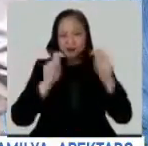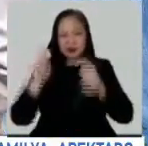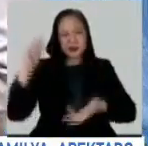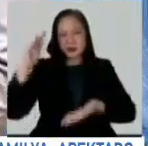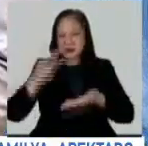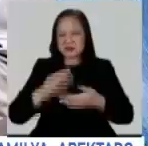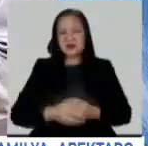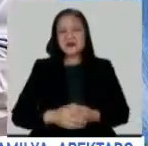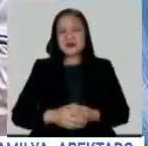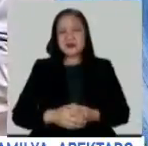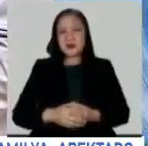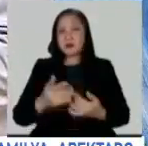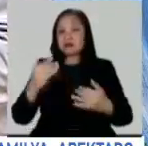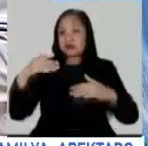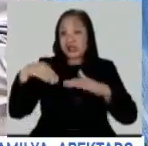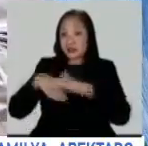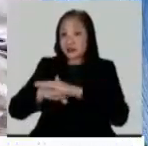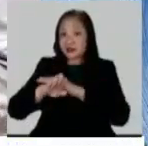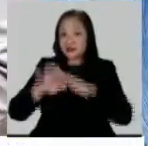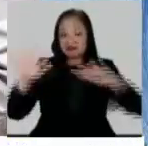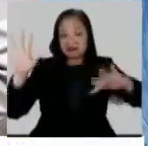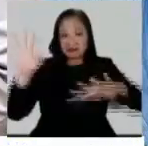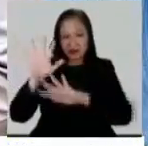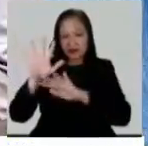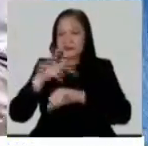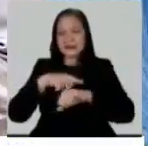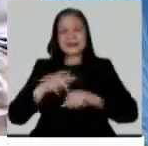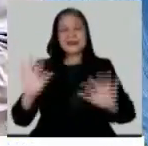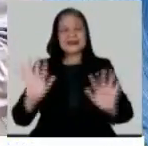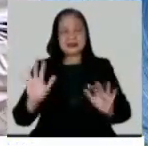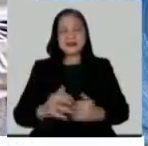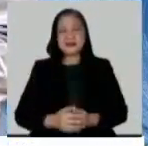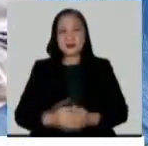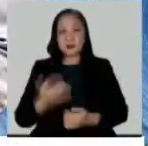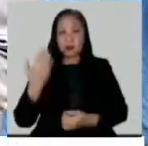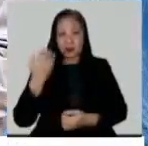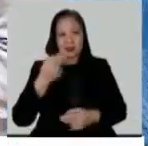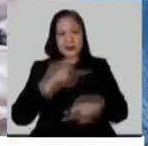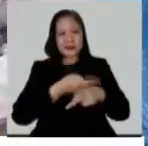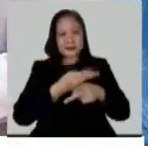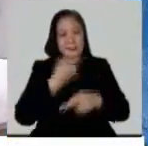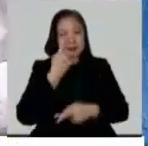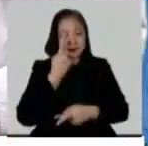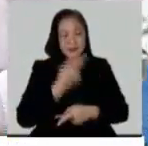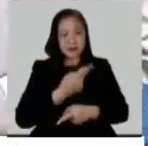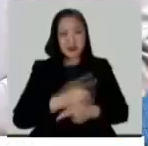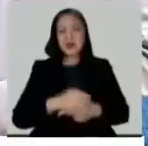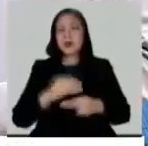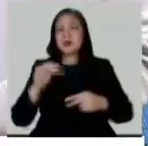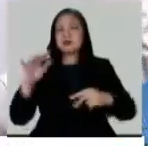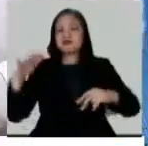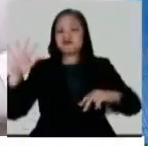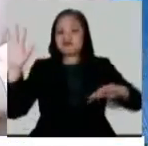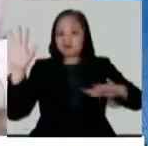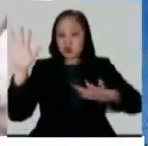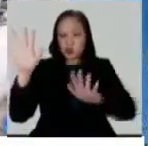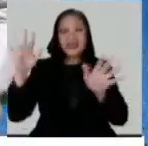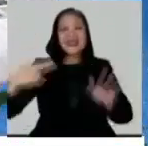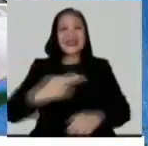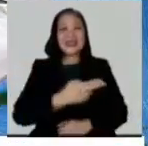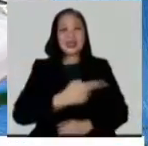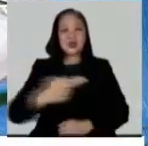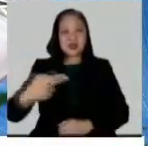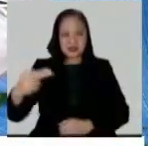ating area of responsibility dahil dito sa forecast, eh makikita nyo, dadaan yan dito sa may Indonesia o south ng ating area of